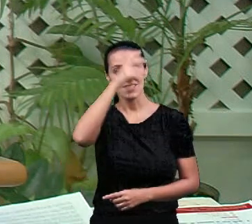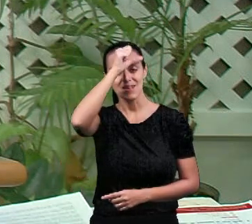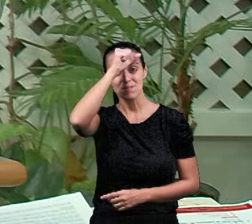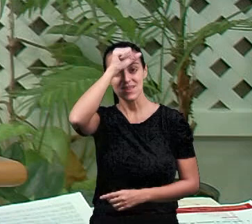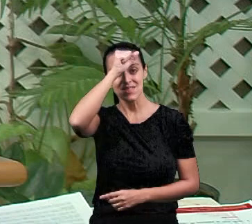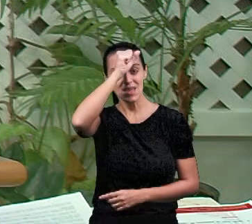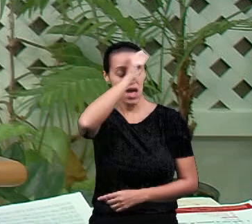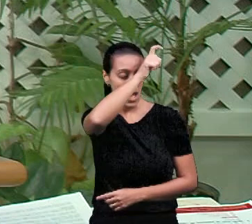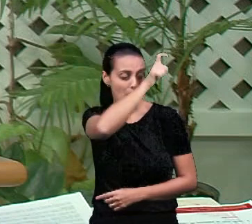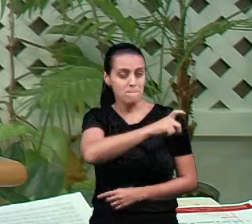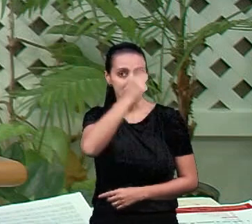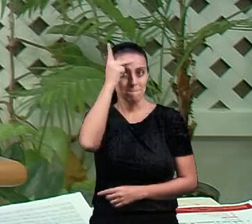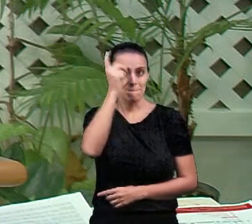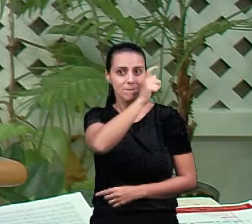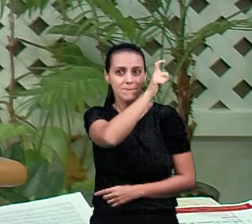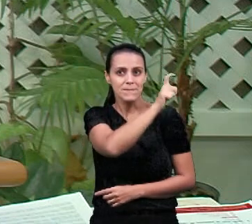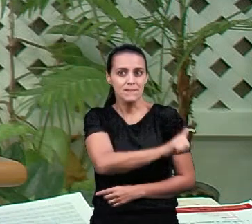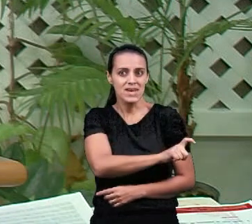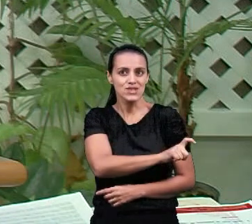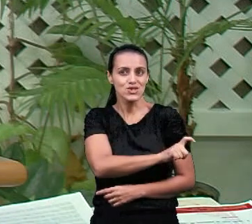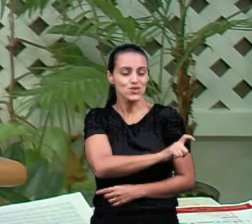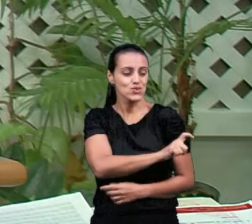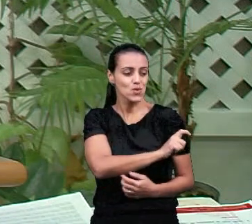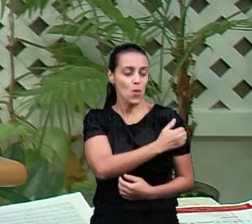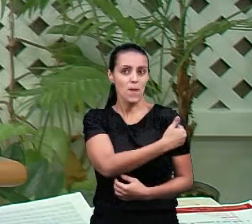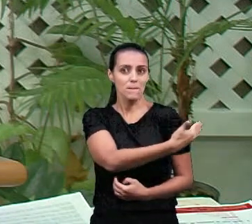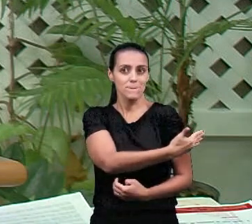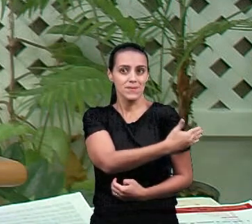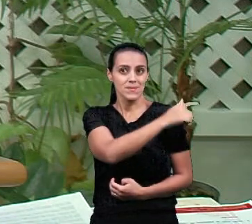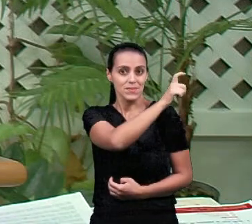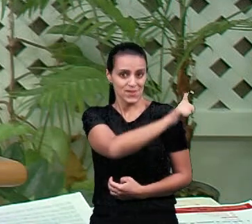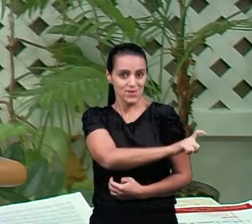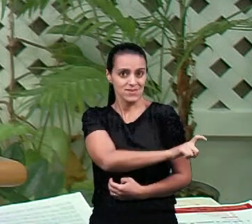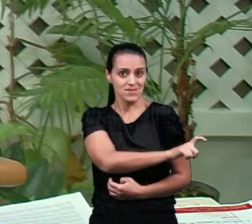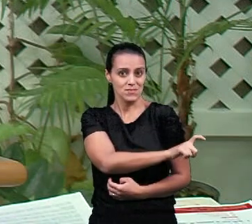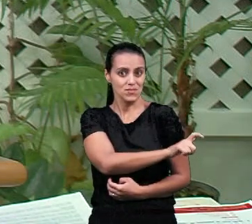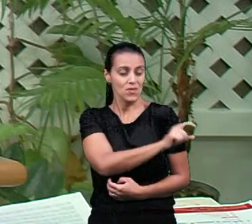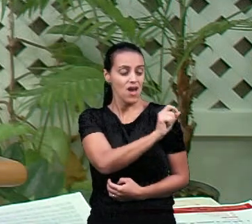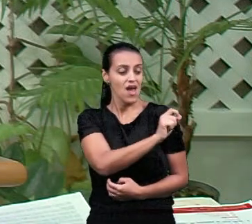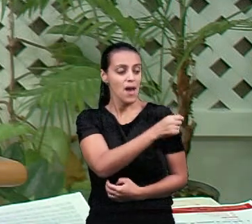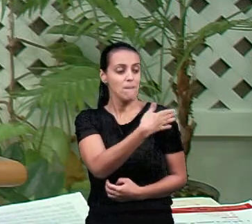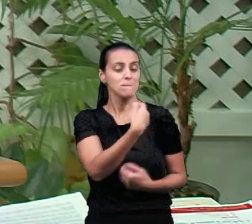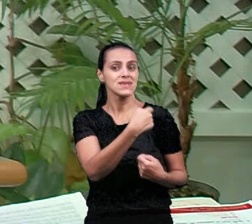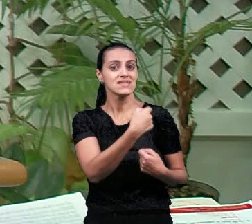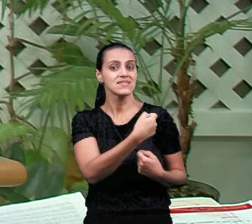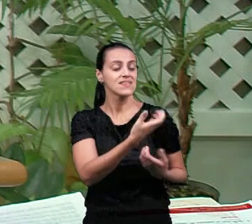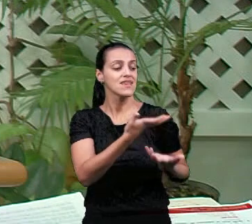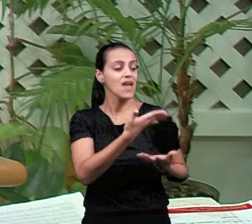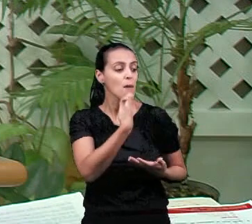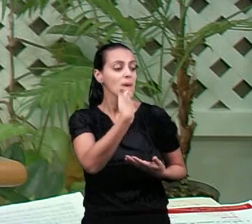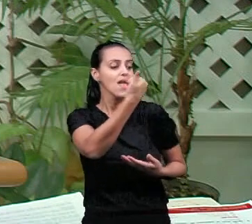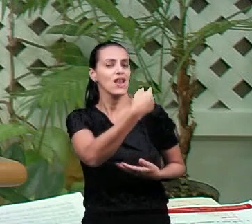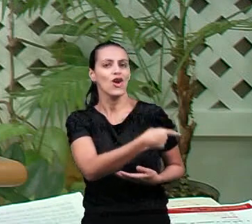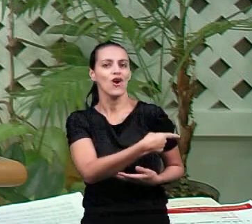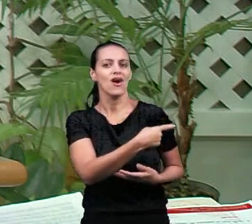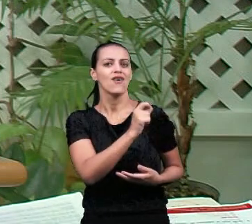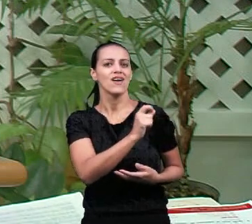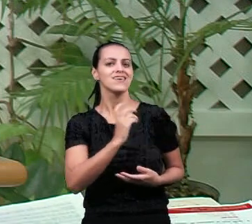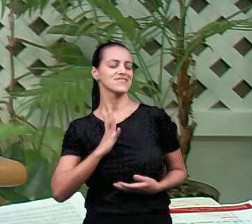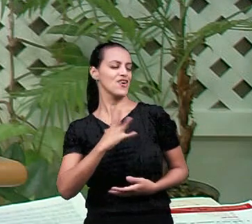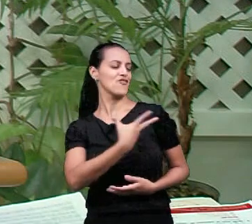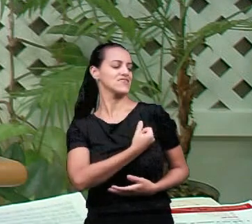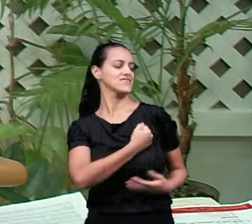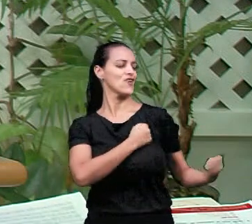nous voulons le meilleur pour lui. Qu'est-ce que vous voulez de meilleur pour ton prochain, votre prochain, et